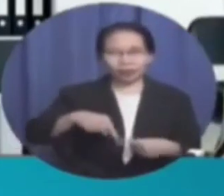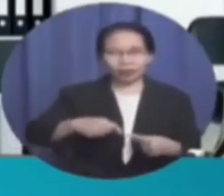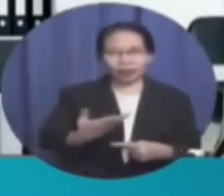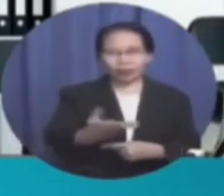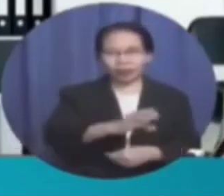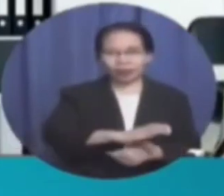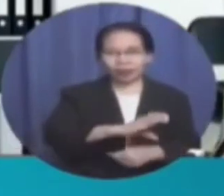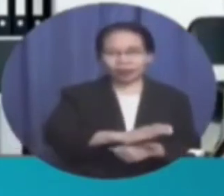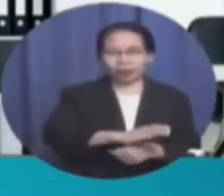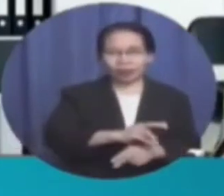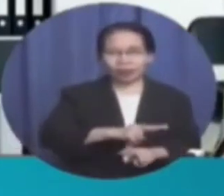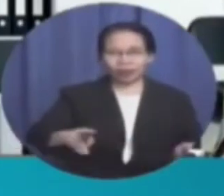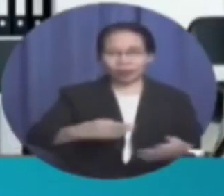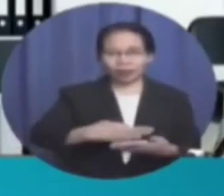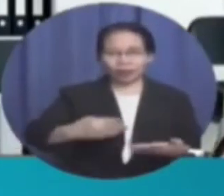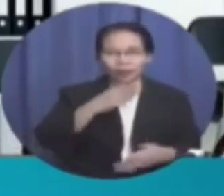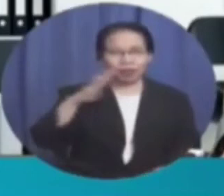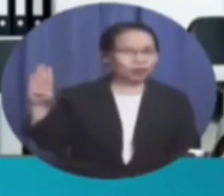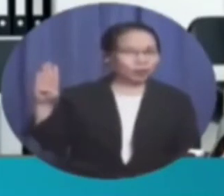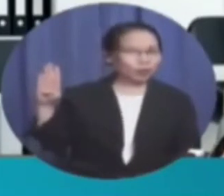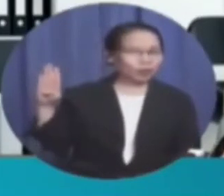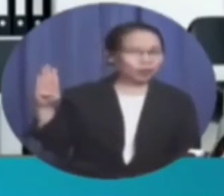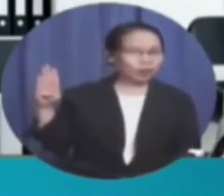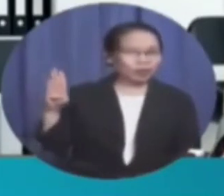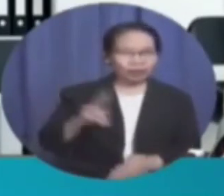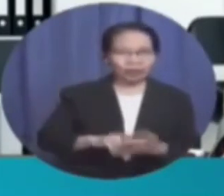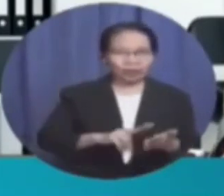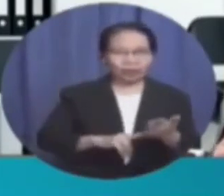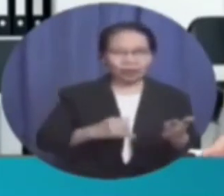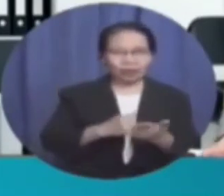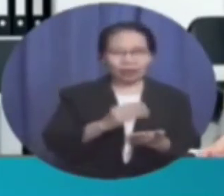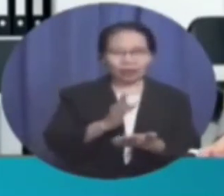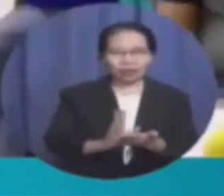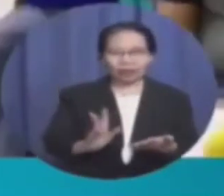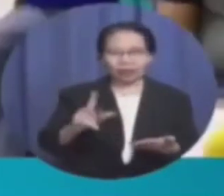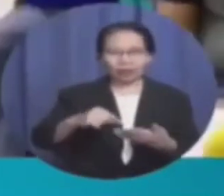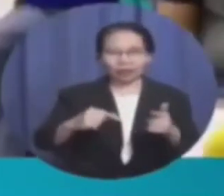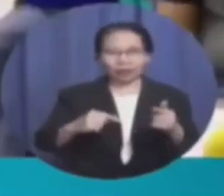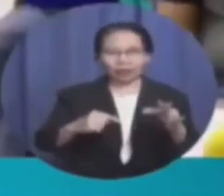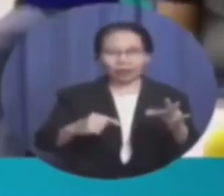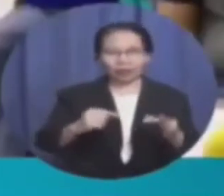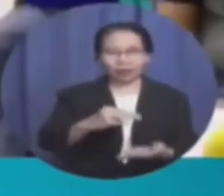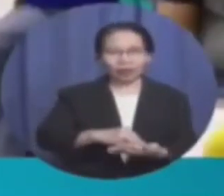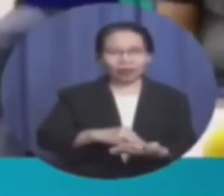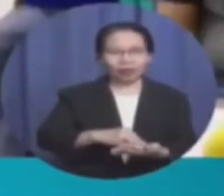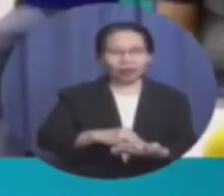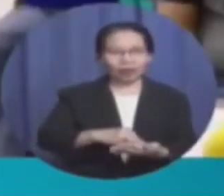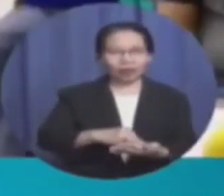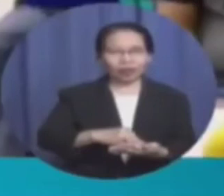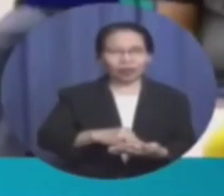iglesia ka, walang patawad yung pamumusong. Basahin natin ang 3:29 ni Marcos.